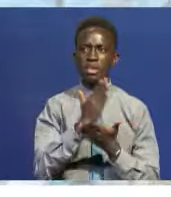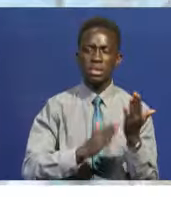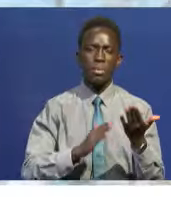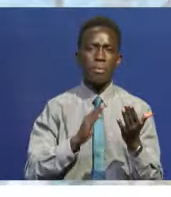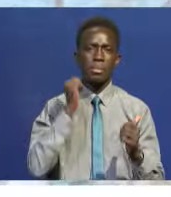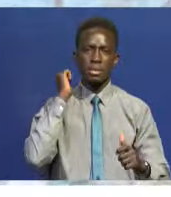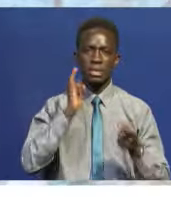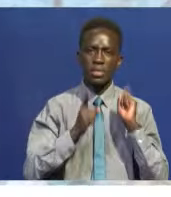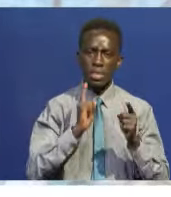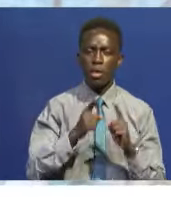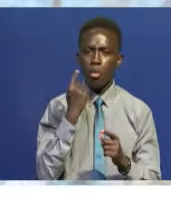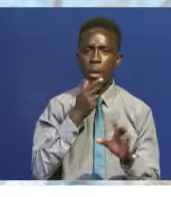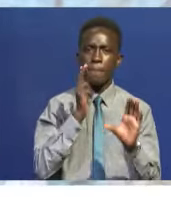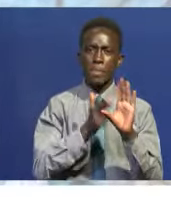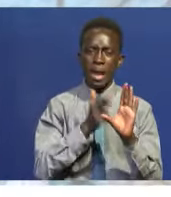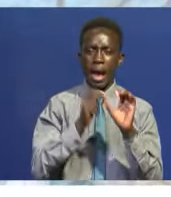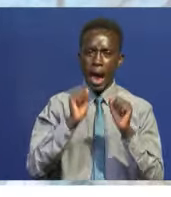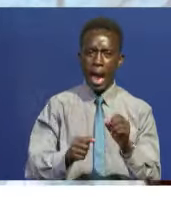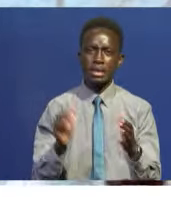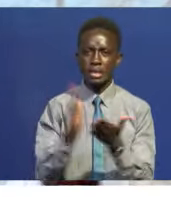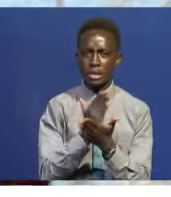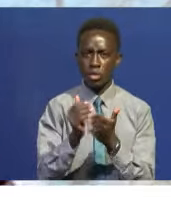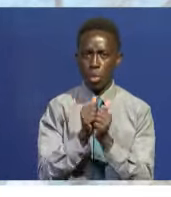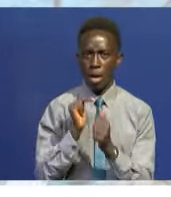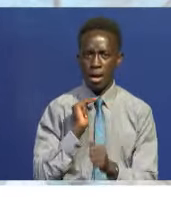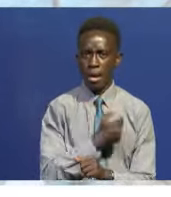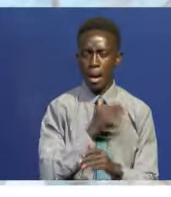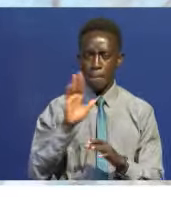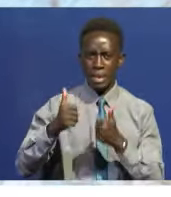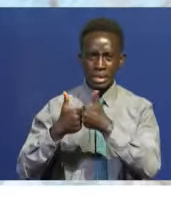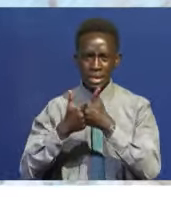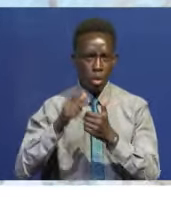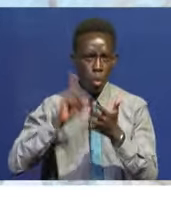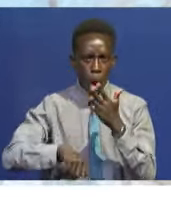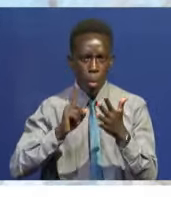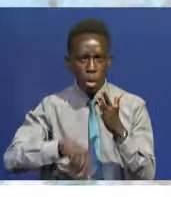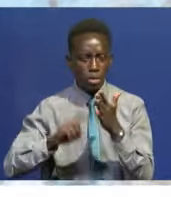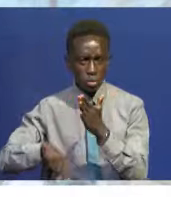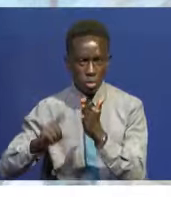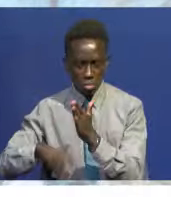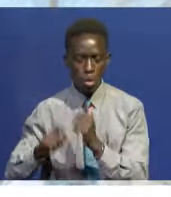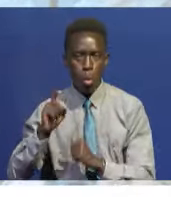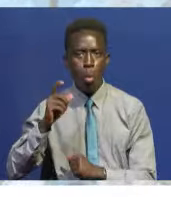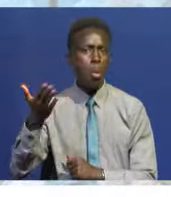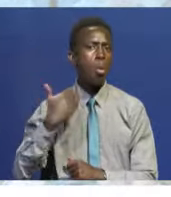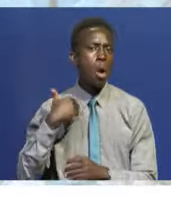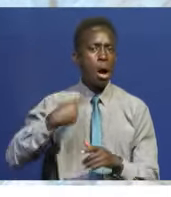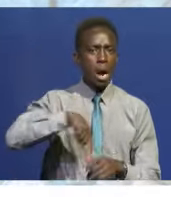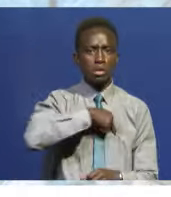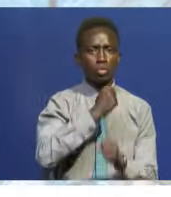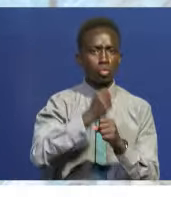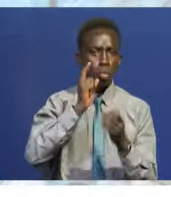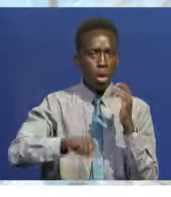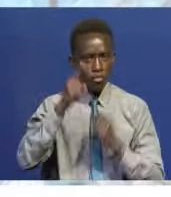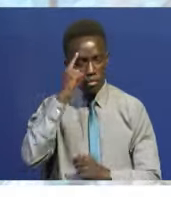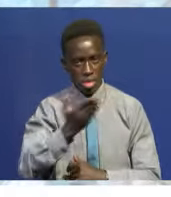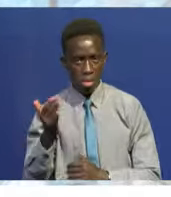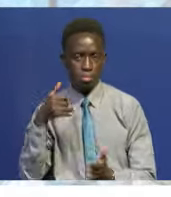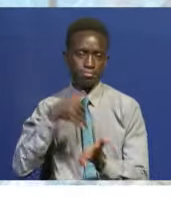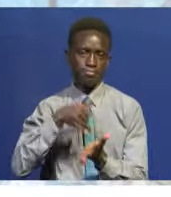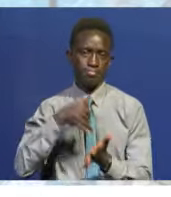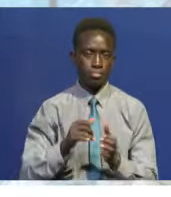and they can share with us the challenges and how they want us to do that law for them. Ningependa kutoa hiyo hakikisho kwa siku ya